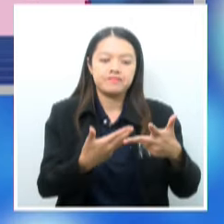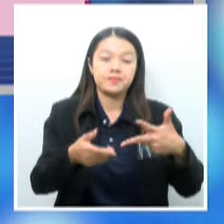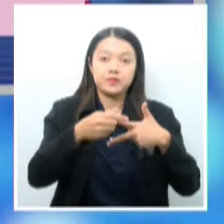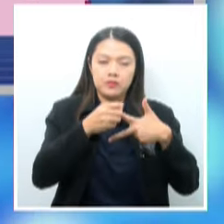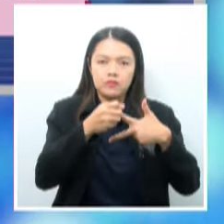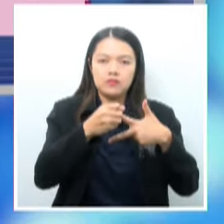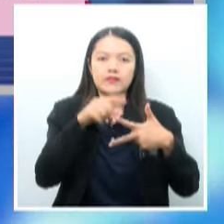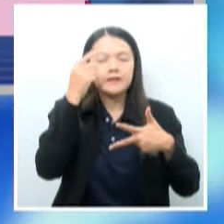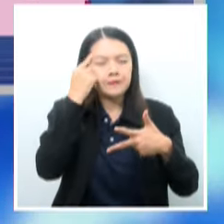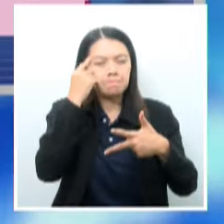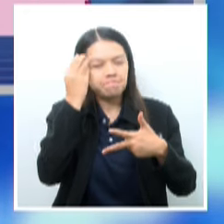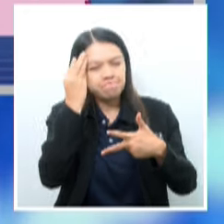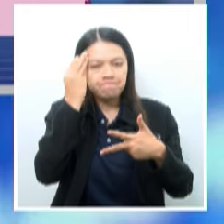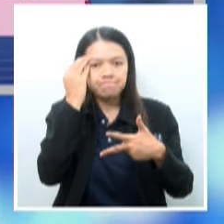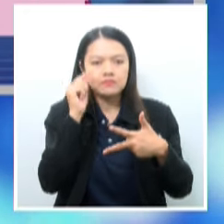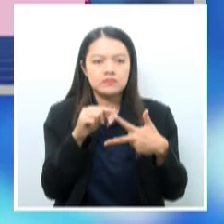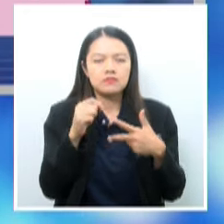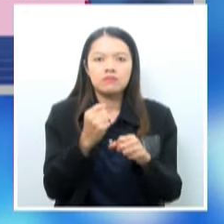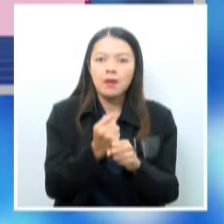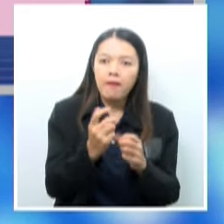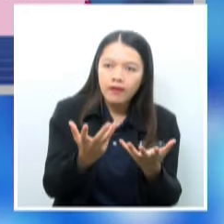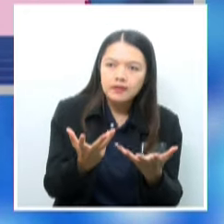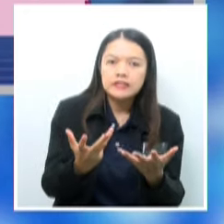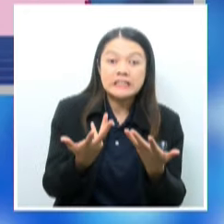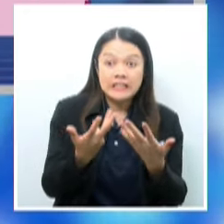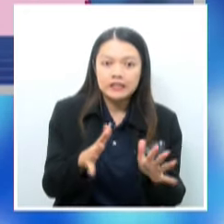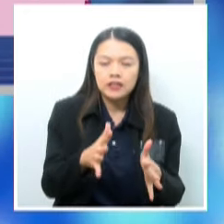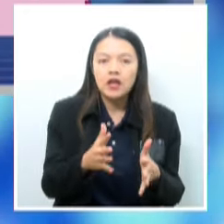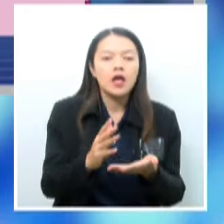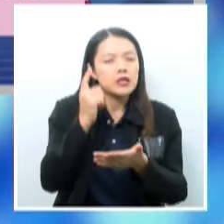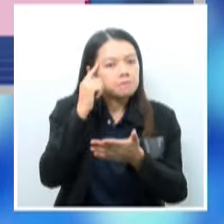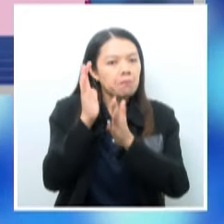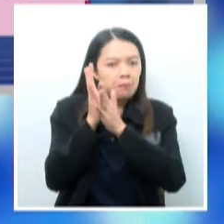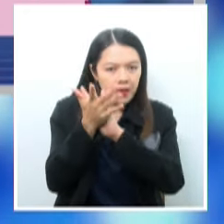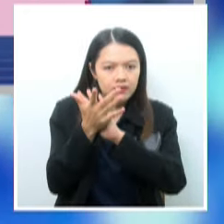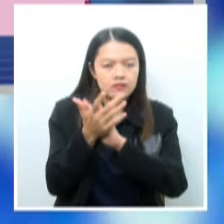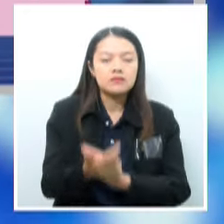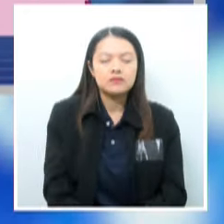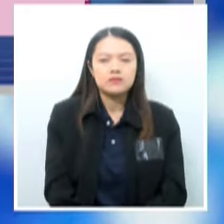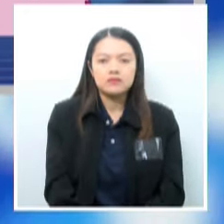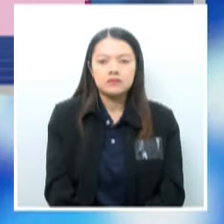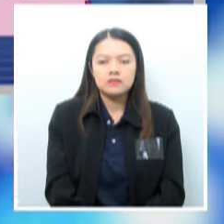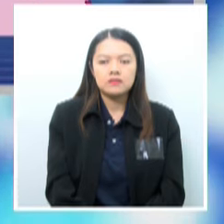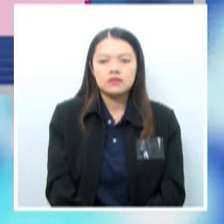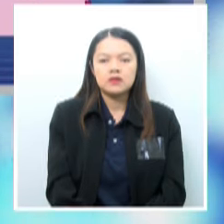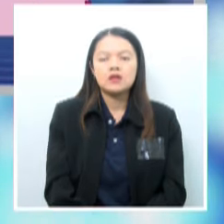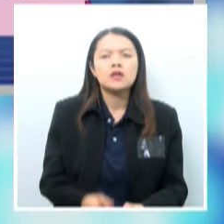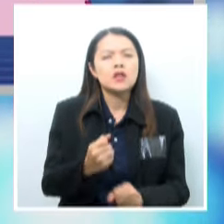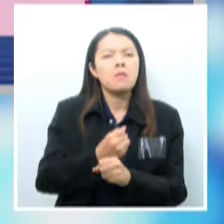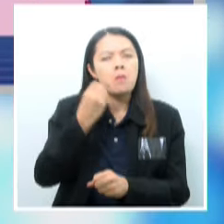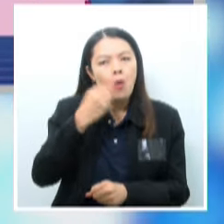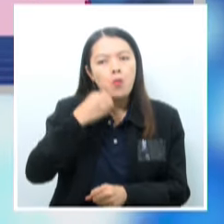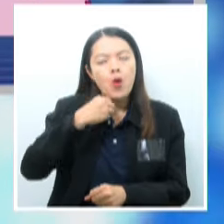คือสร้างทัศนคติพอทำอย่างนั้นเสร็จไปนะครับเราก็เปลี่ยนทัศนคติสร้างทัศนคติเมื่อทำเป็นประจำมัน